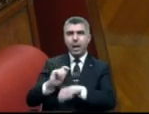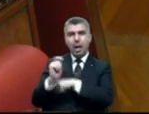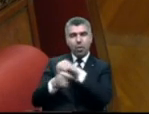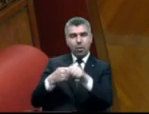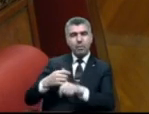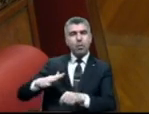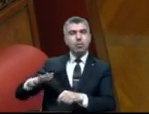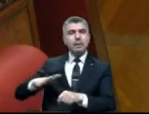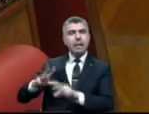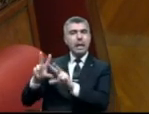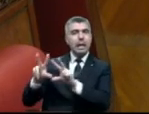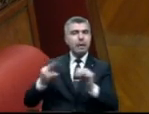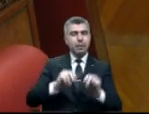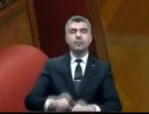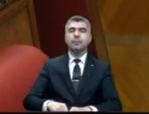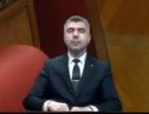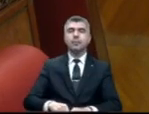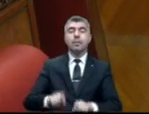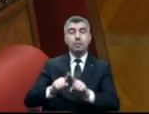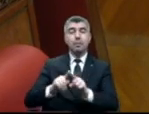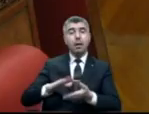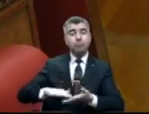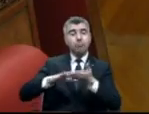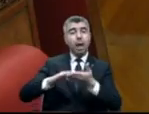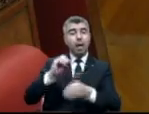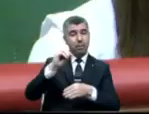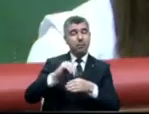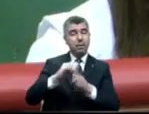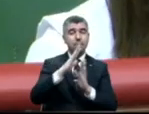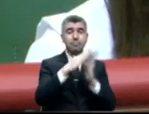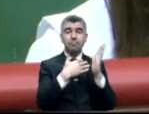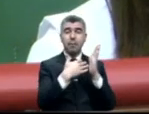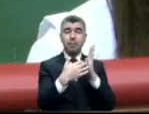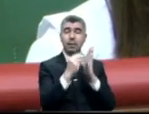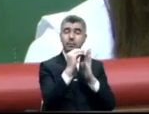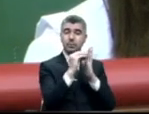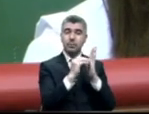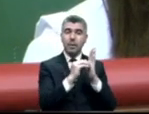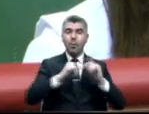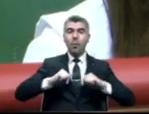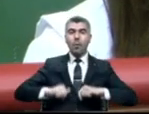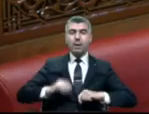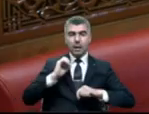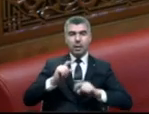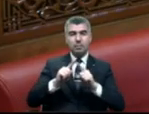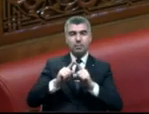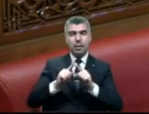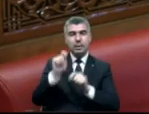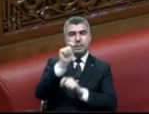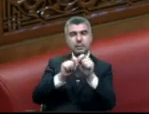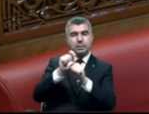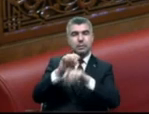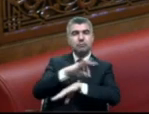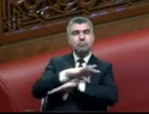على حد سواء. ولإعطاء دفعة قوية لهذا البرنامج، حرصت الوزارة من خلال الوكالة الوطنية